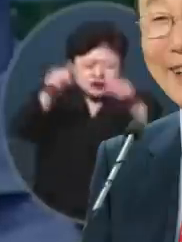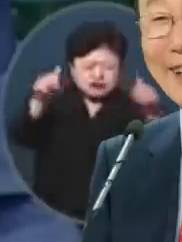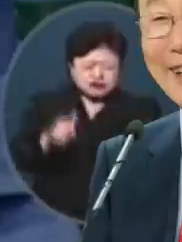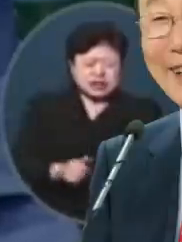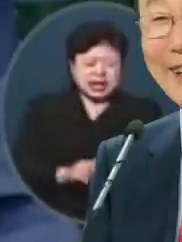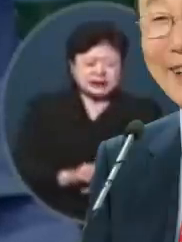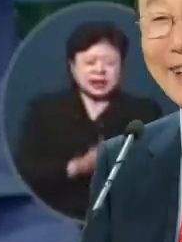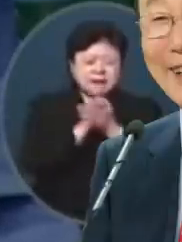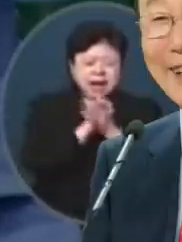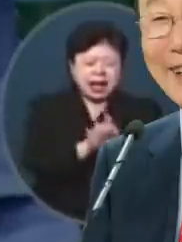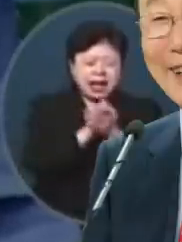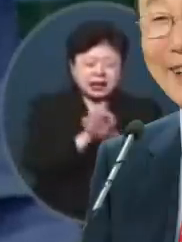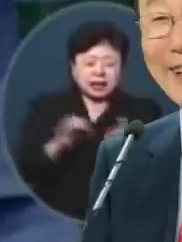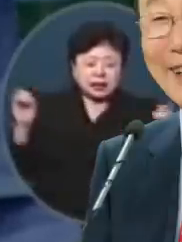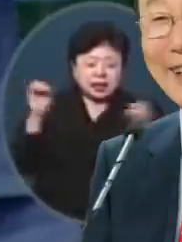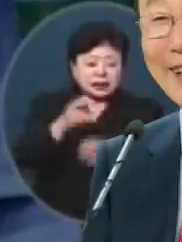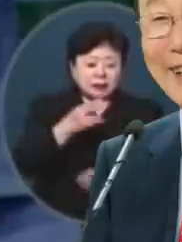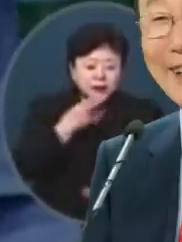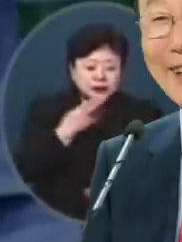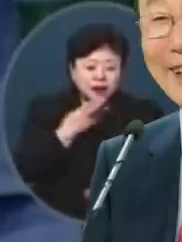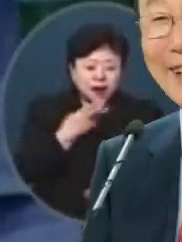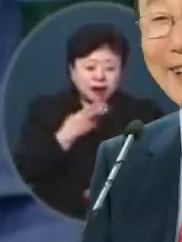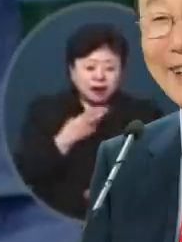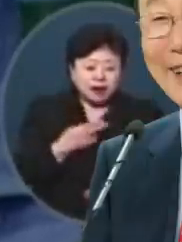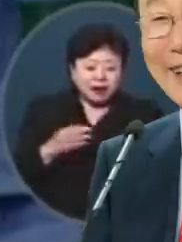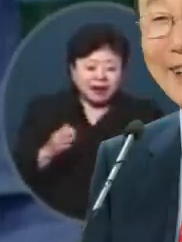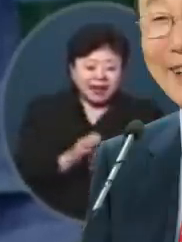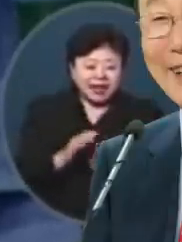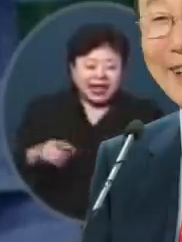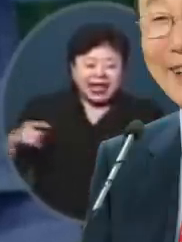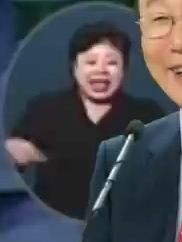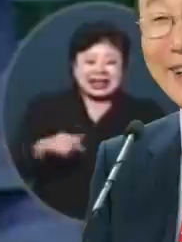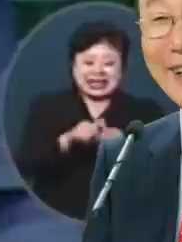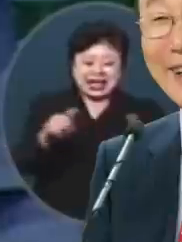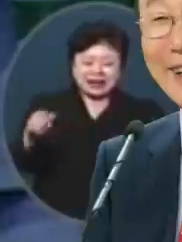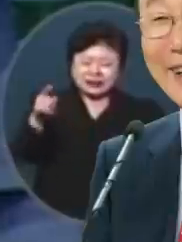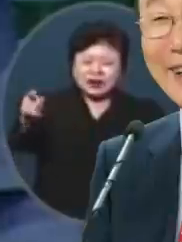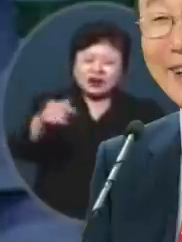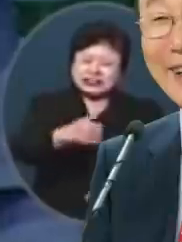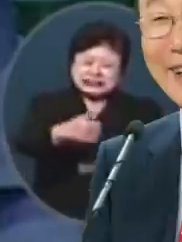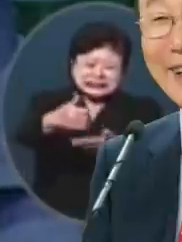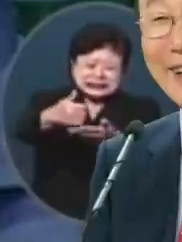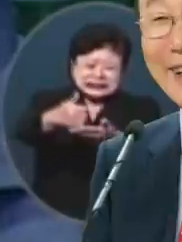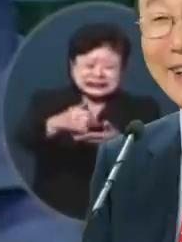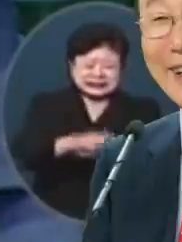대답이 없으니까 엘리야가 놀리는 것입니다. 아, 너희들 신은